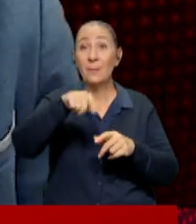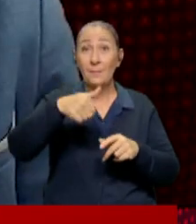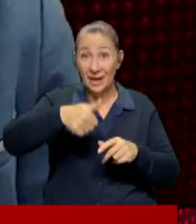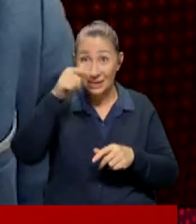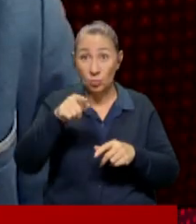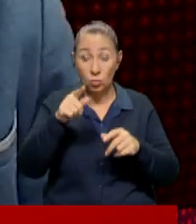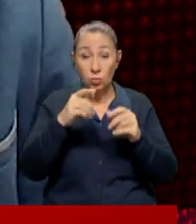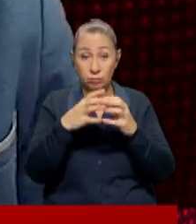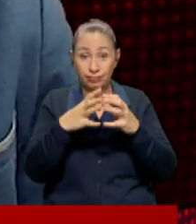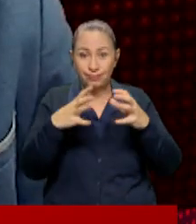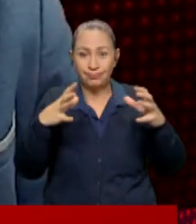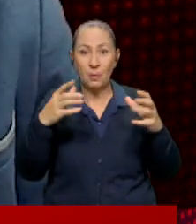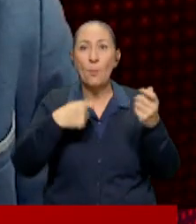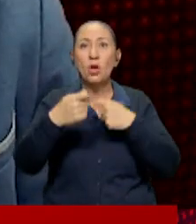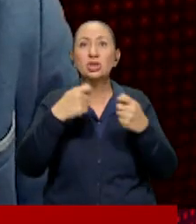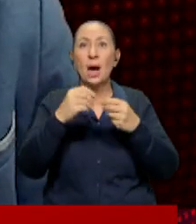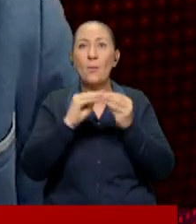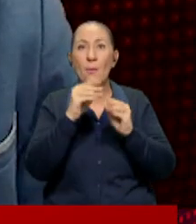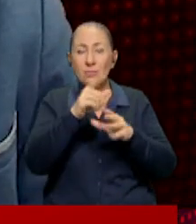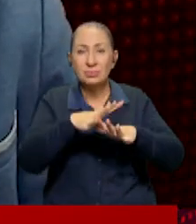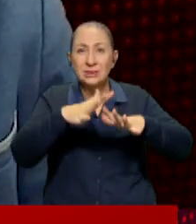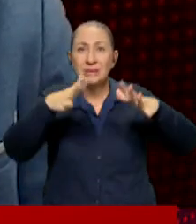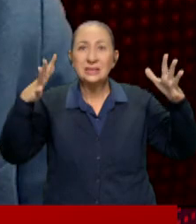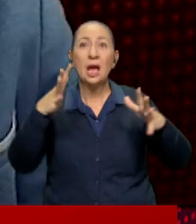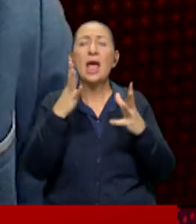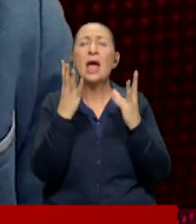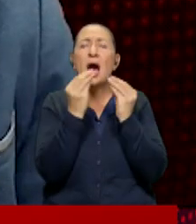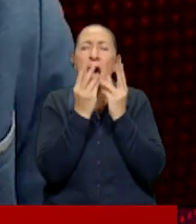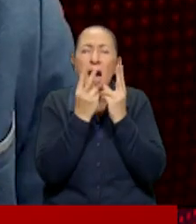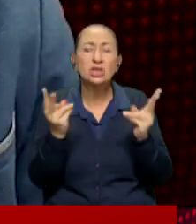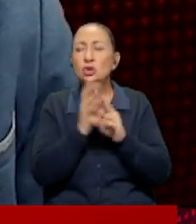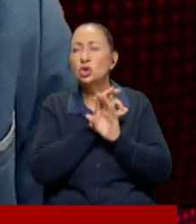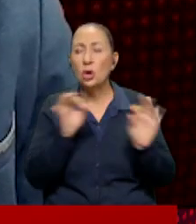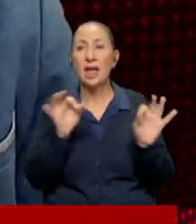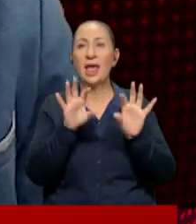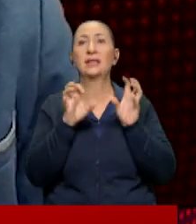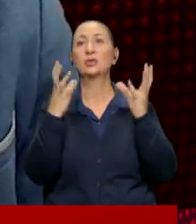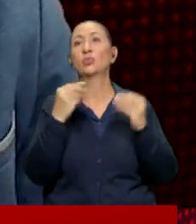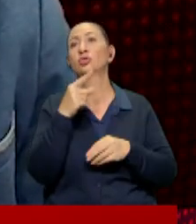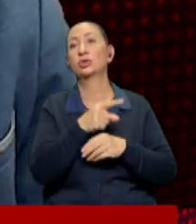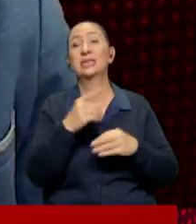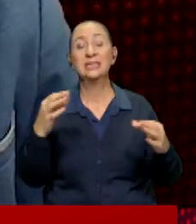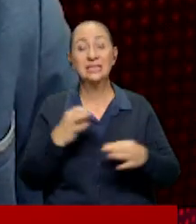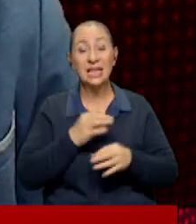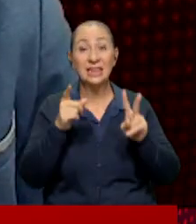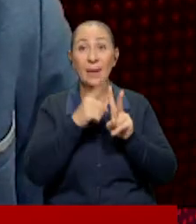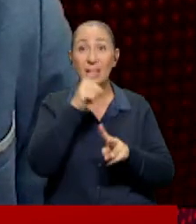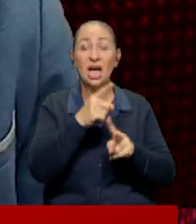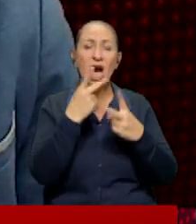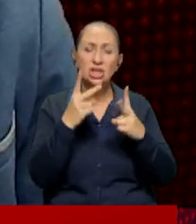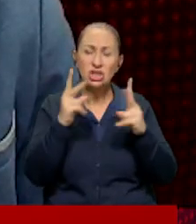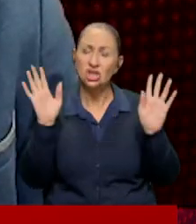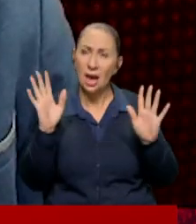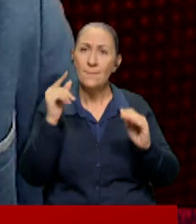Bakanı'nın bu balonun şişmesinde ve bu manipülasyonun gelişmesinde açık ve aleni bir etkisi olmuştur. Sayın Nebati